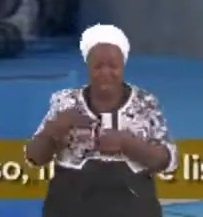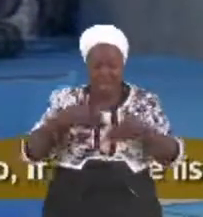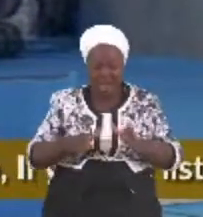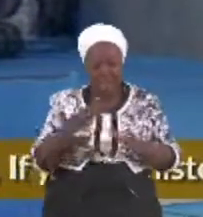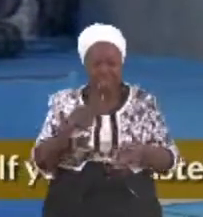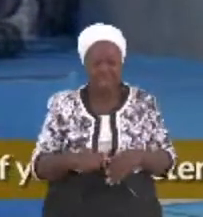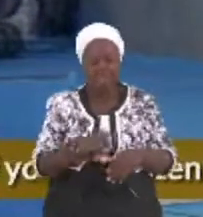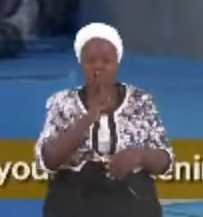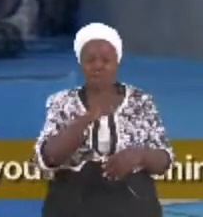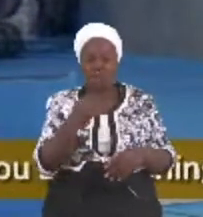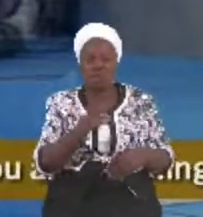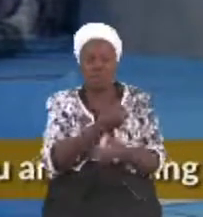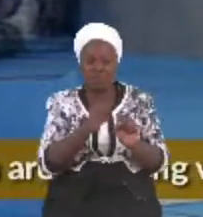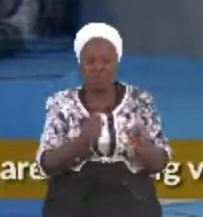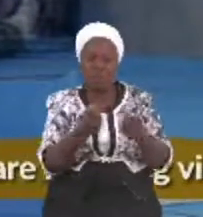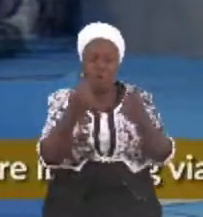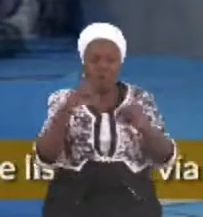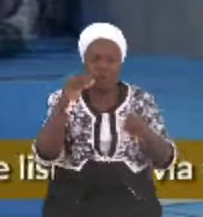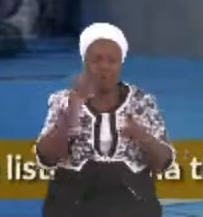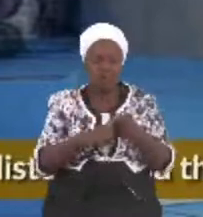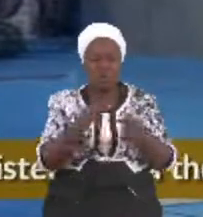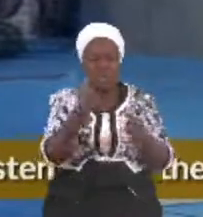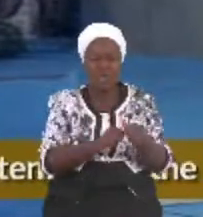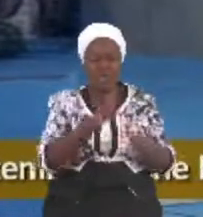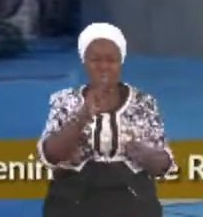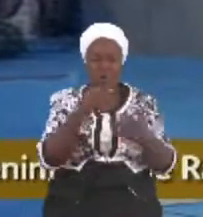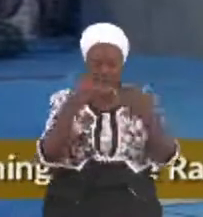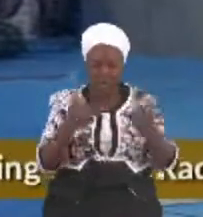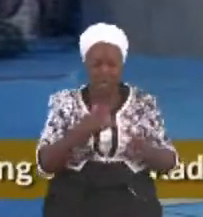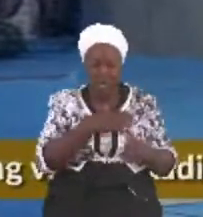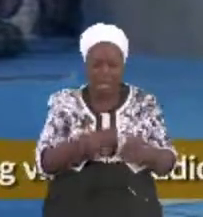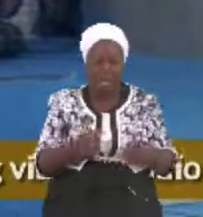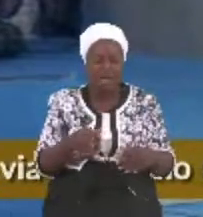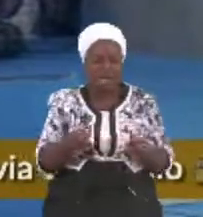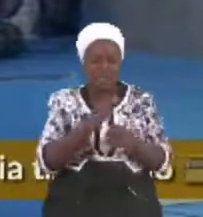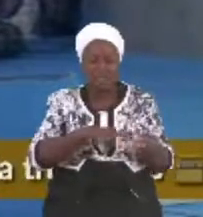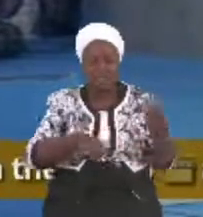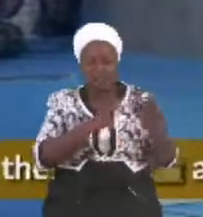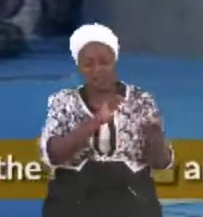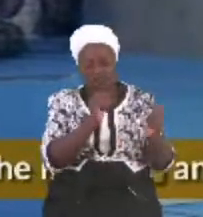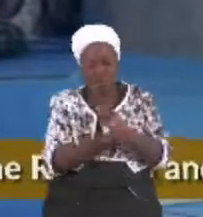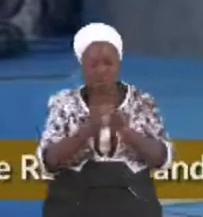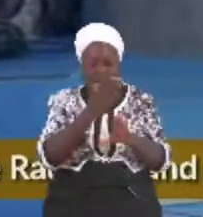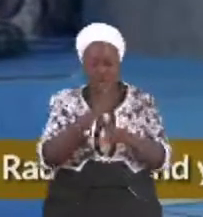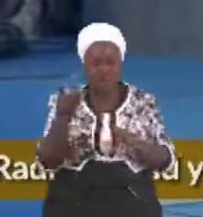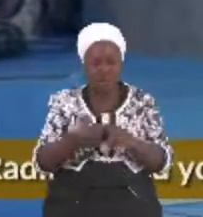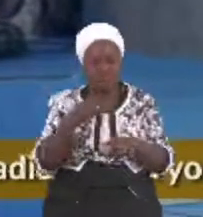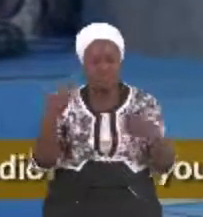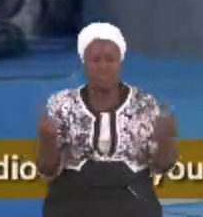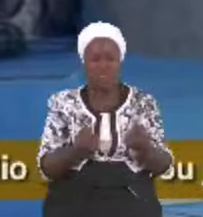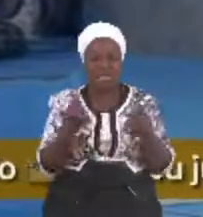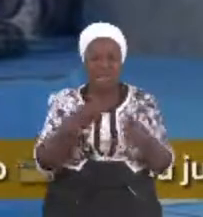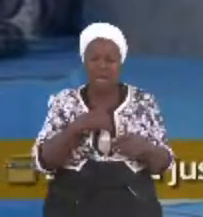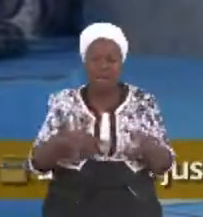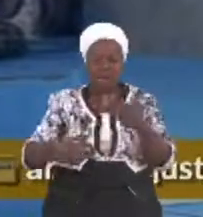l'assurance du salut vienne à chacun maintenant. Et comme ils se détournent de leurs péchés, et qu'ils reviennent au